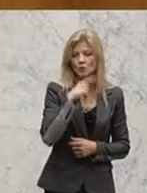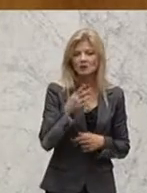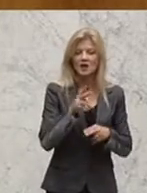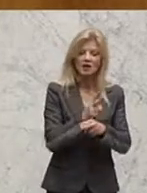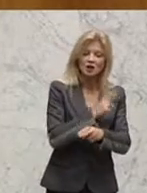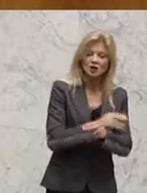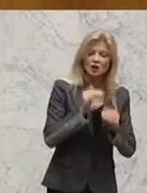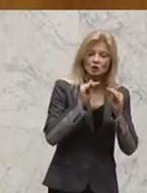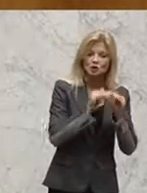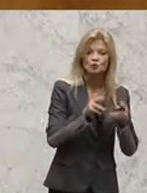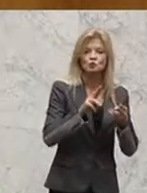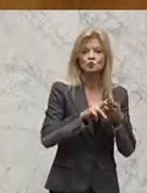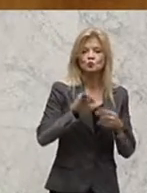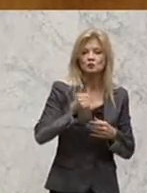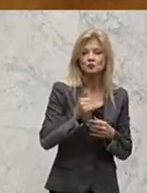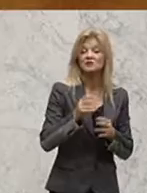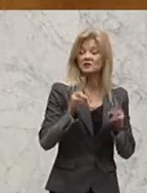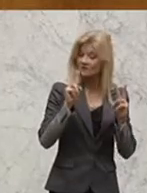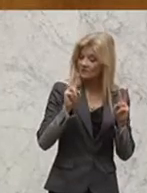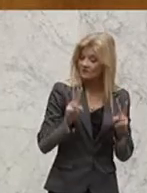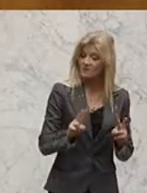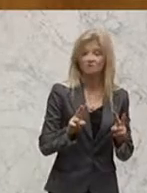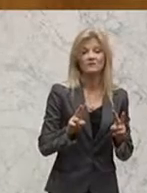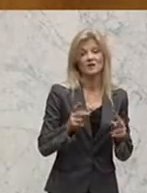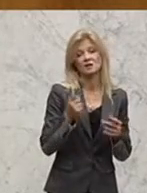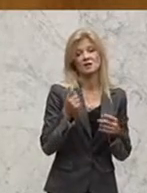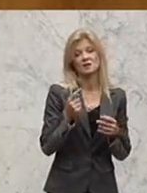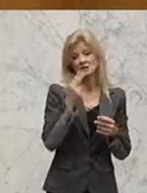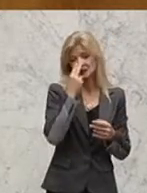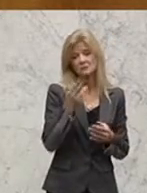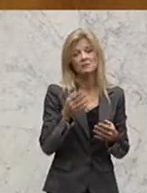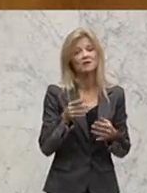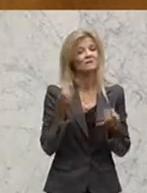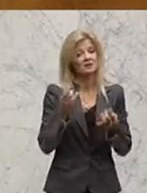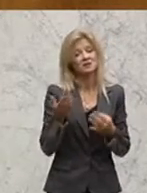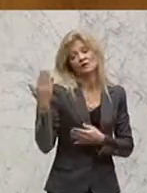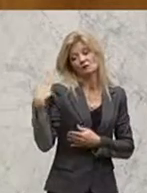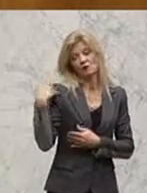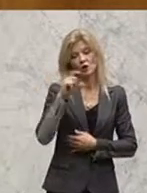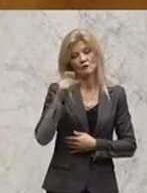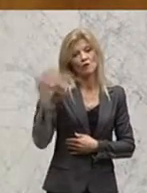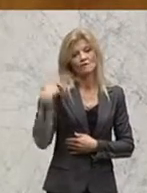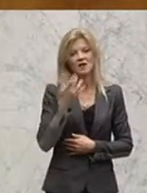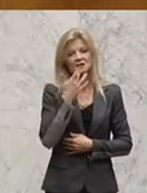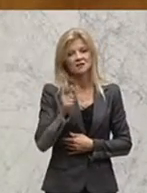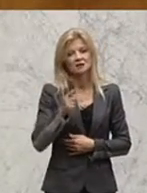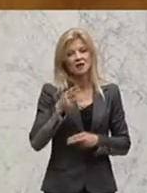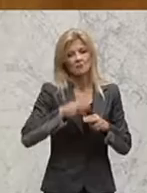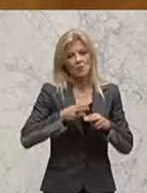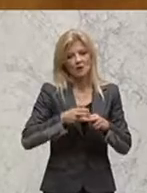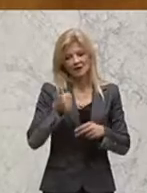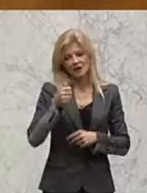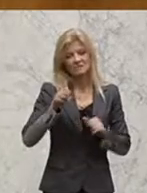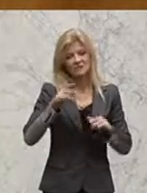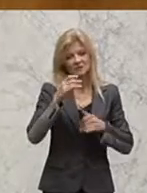Justiz gute Arbeit leisten, zeigt der Fall letzte Woche in St. Pölten, wo ein